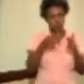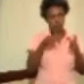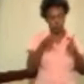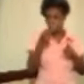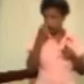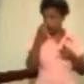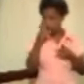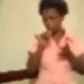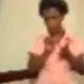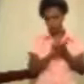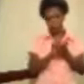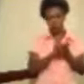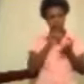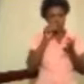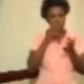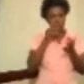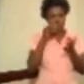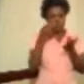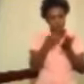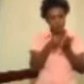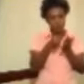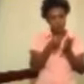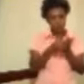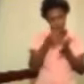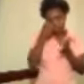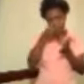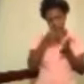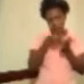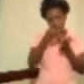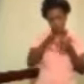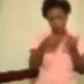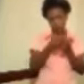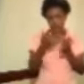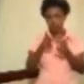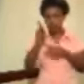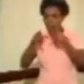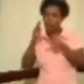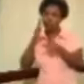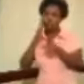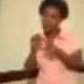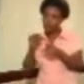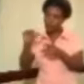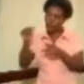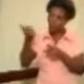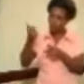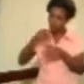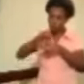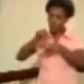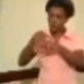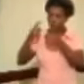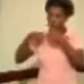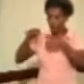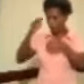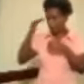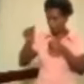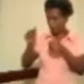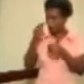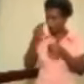vert. On peut parler de l'écotourisme, justement. Et c'est pour ça, tout à l'heure, on a parlé de route, qui a mené à un côté, puis c'est charbon. C'est vous aussi, on a